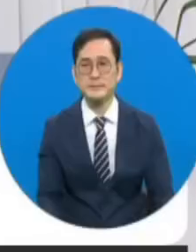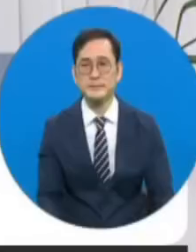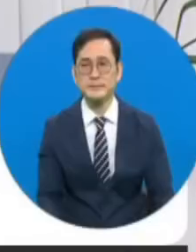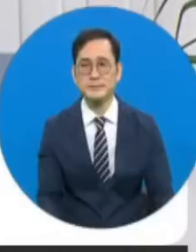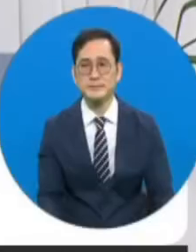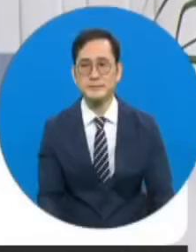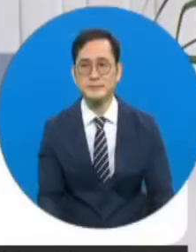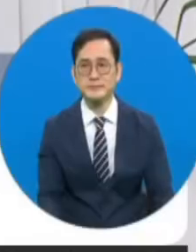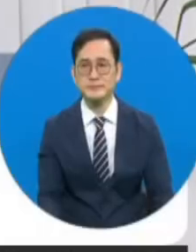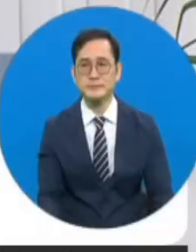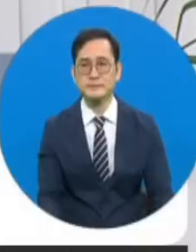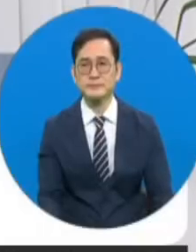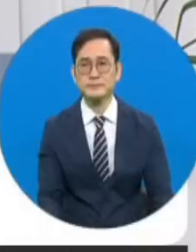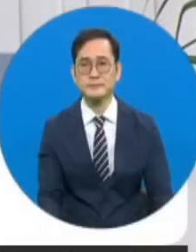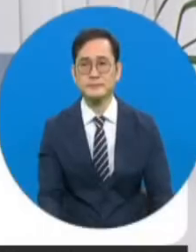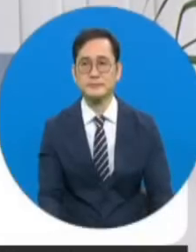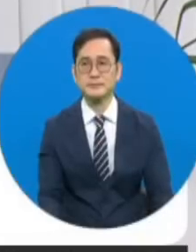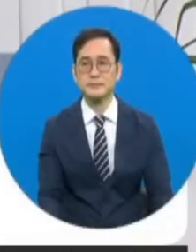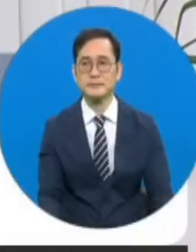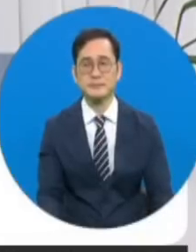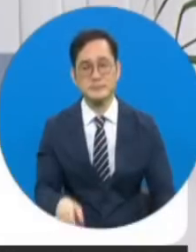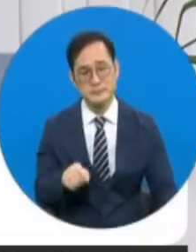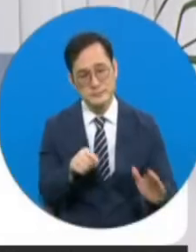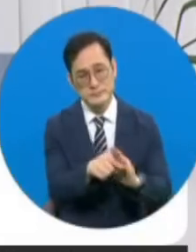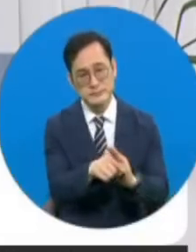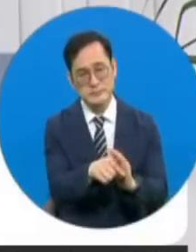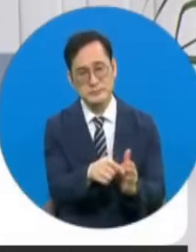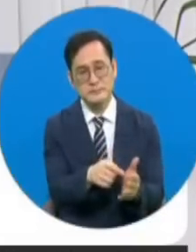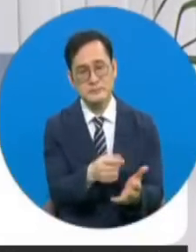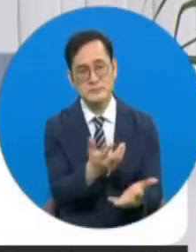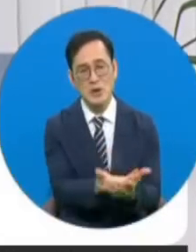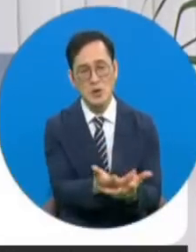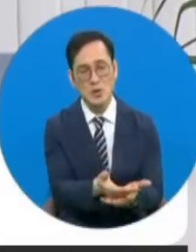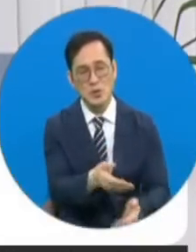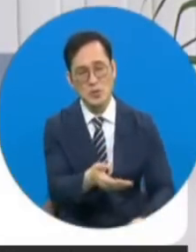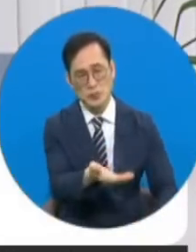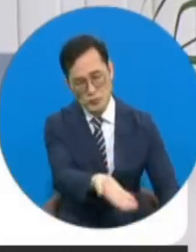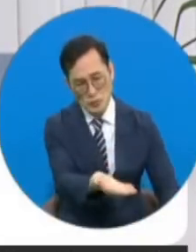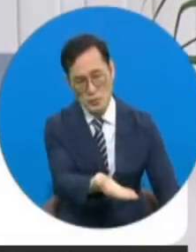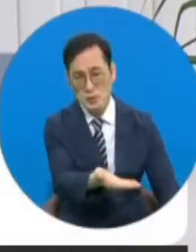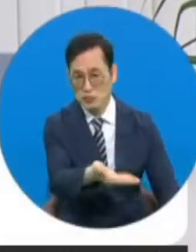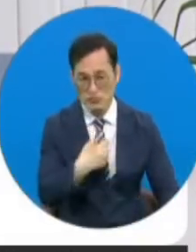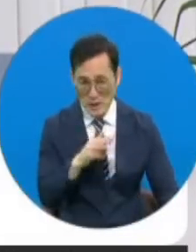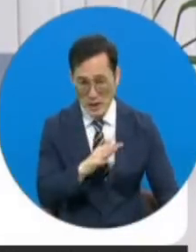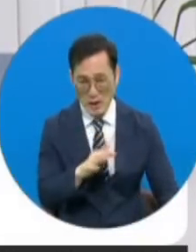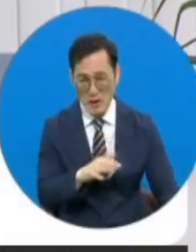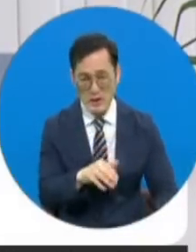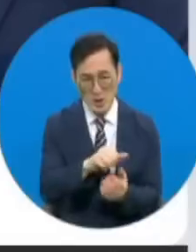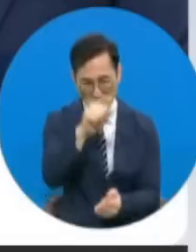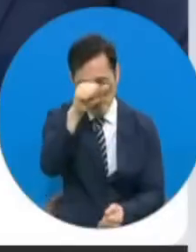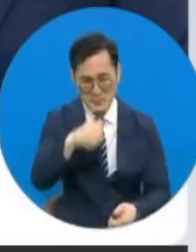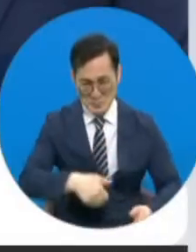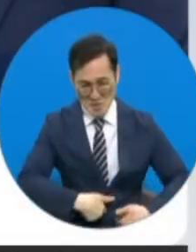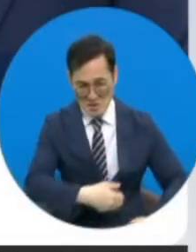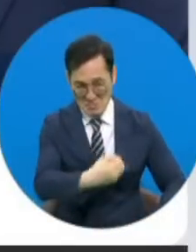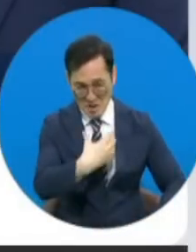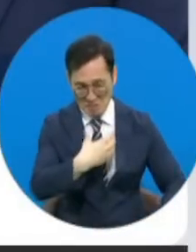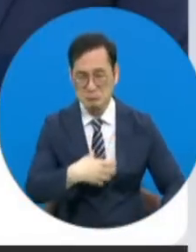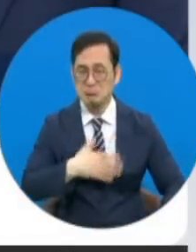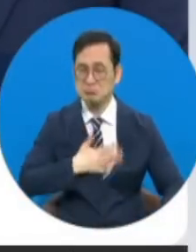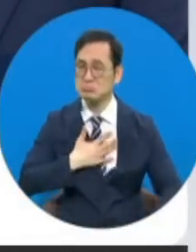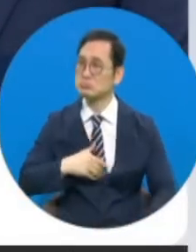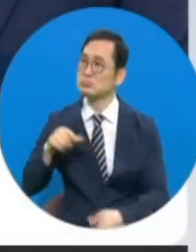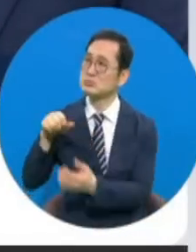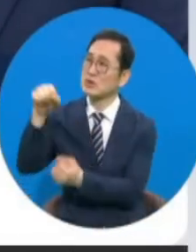이것을 명분으로 쓸 수는 있겠습니다 우리가 임의적으로 제출을 국회사무쳐야 했는데 국회사무처에서 영장 받아 오랍니다 그러니까 영 발부해 주세요